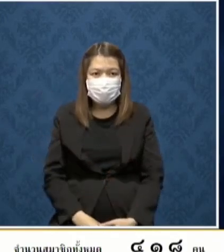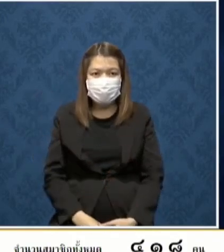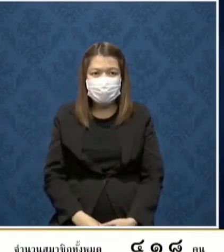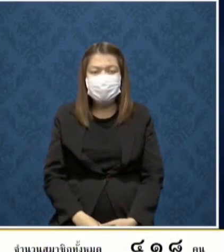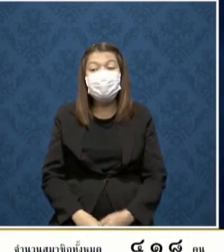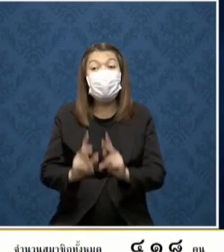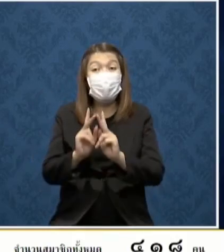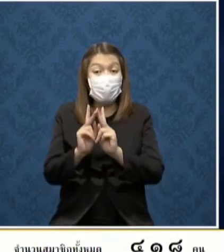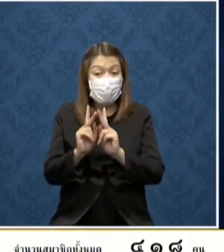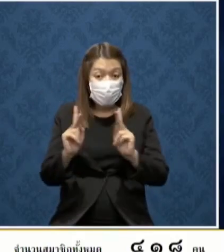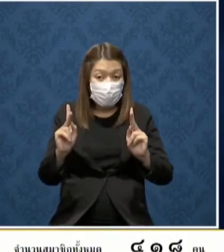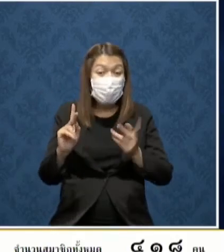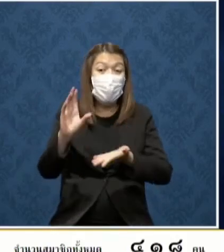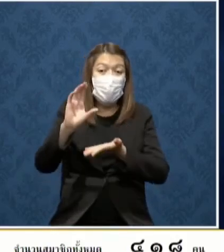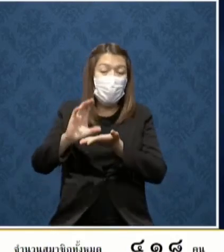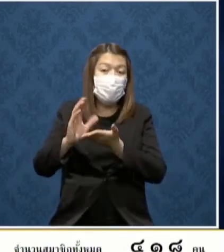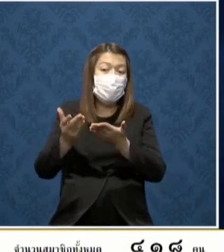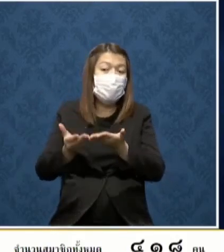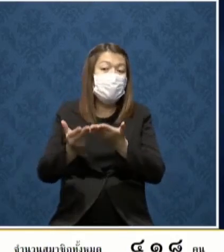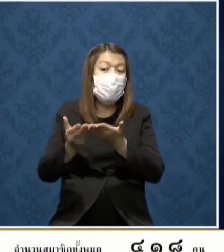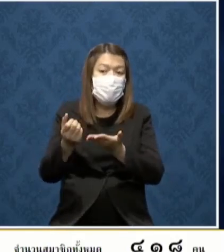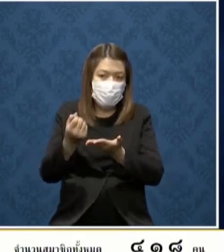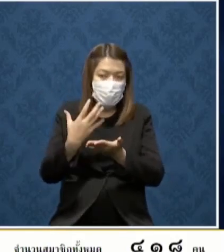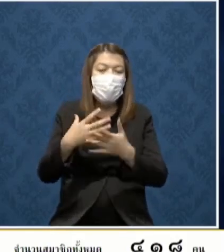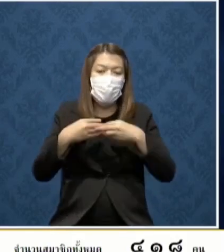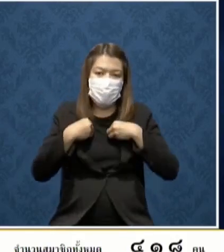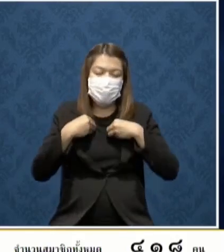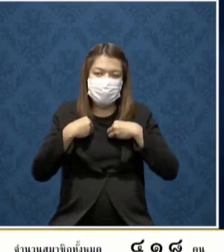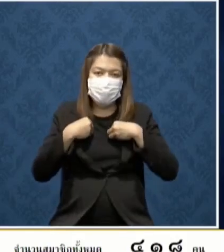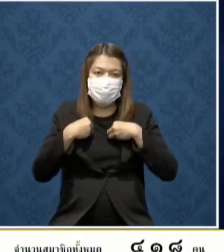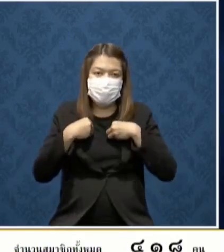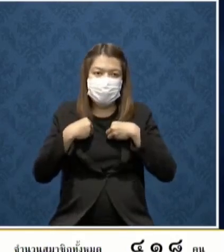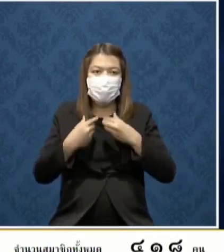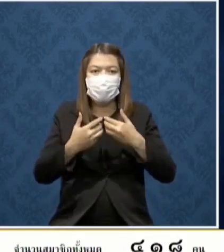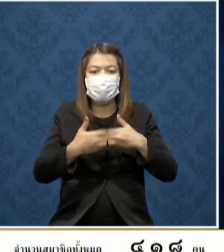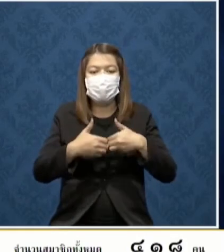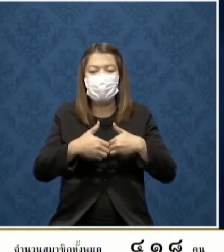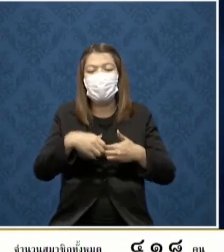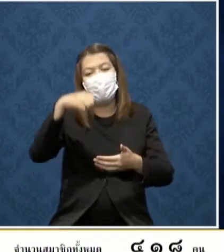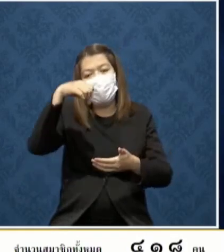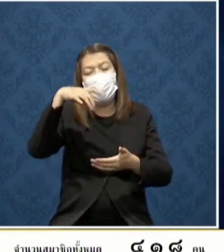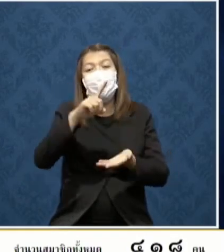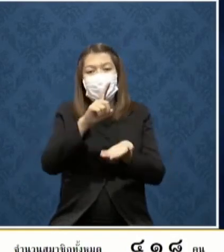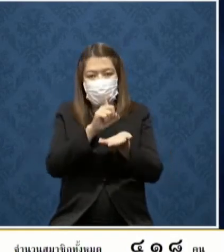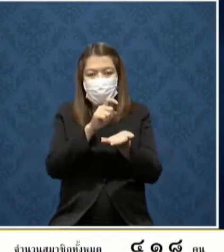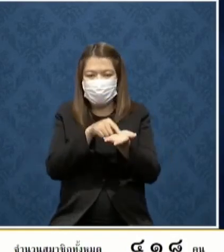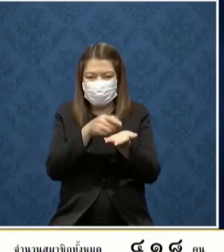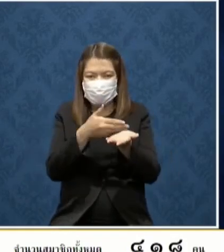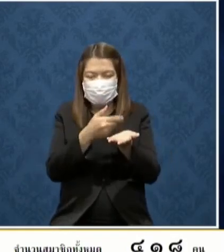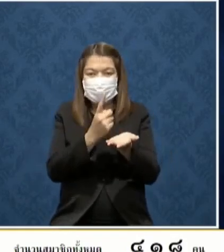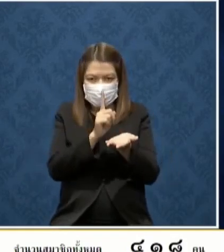ในขณะทมาณทน ขดตมปประมาณก mall t perquèตอดผมายอมครัครั ว่าเครื่องเกhoodต WasA. คัตว